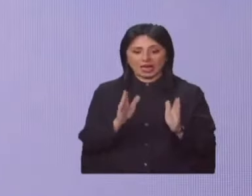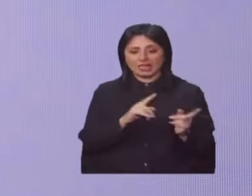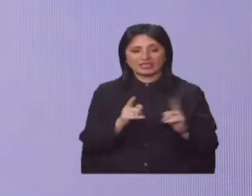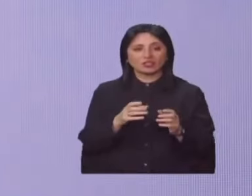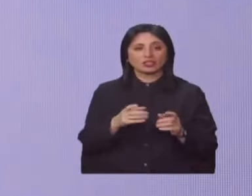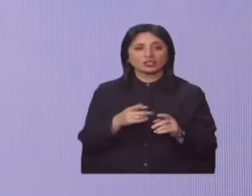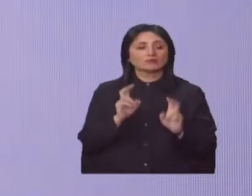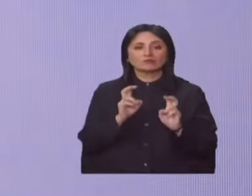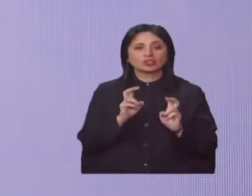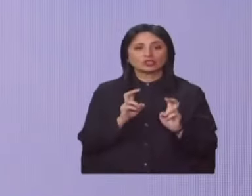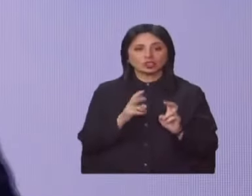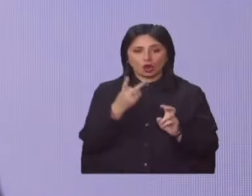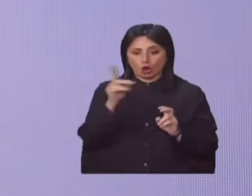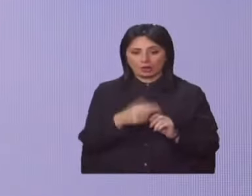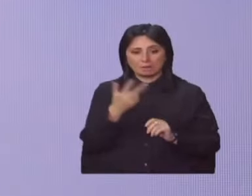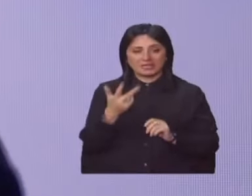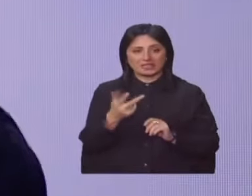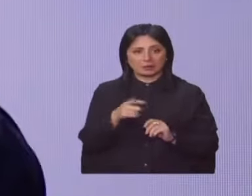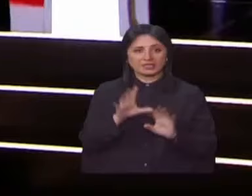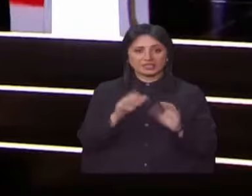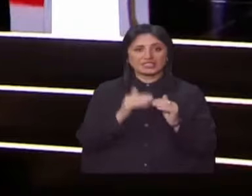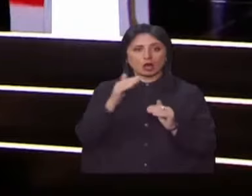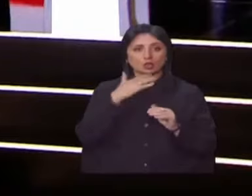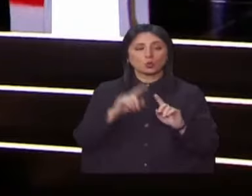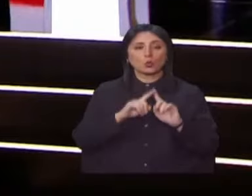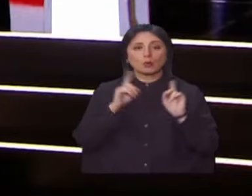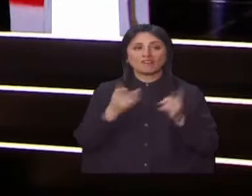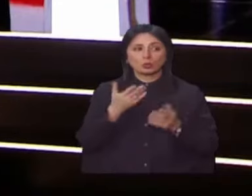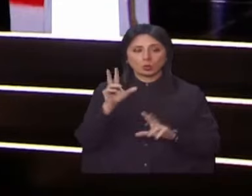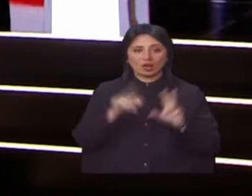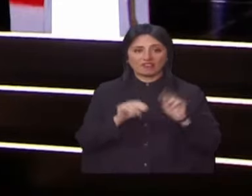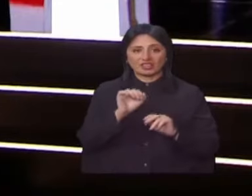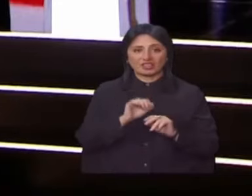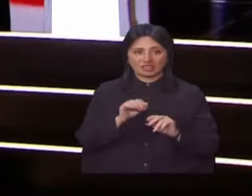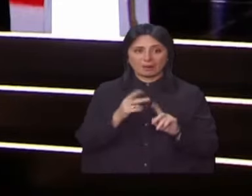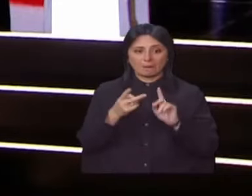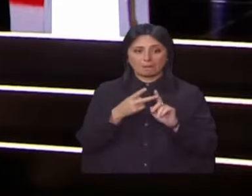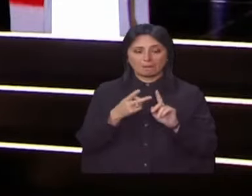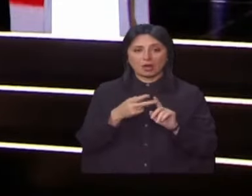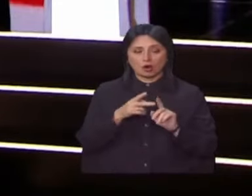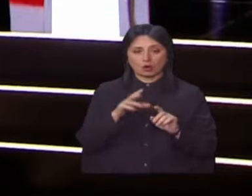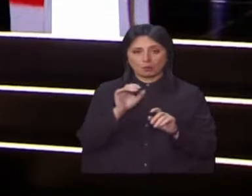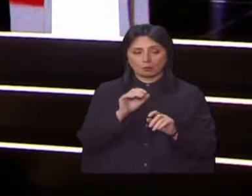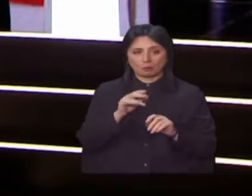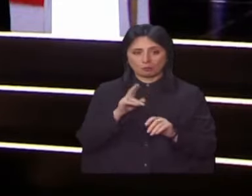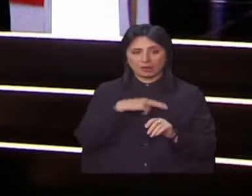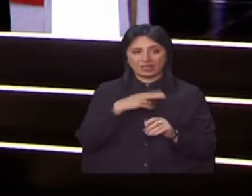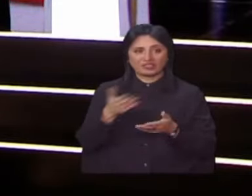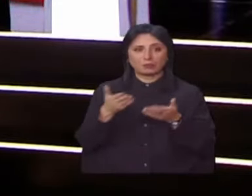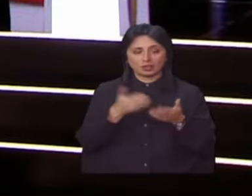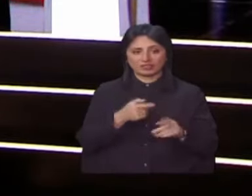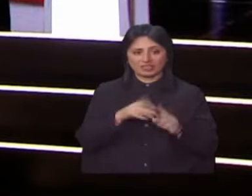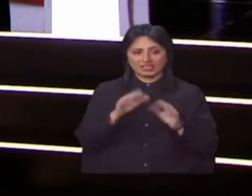ეს გულისხმობს 2/3-ს, იმიტომ რომ ესეც საკონსტიტუციო უმრავლესობა, თუ გავითვალისწინებთ ორი მოწვევის პარლამენტის